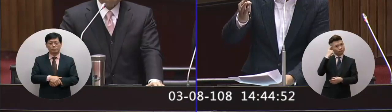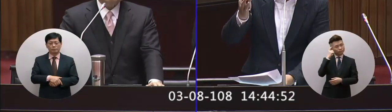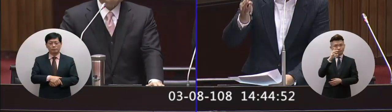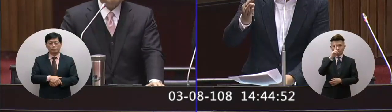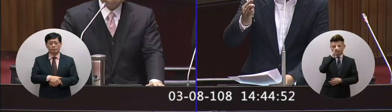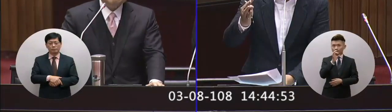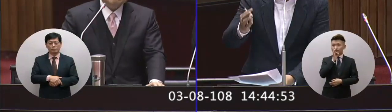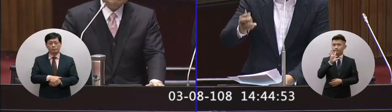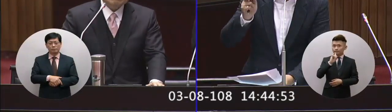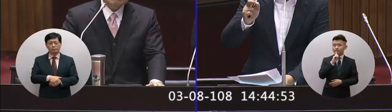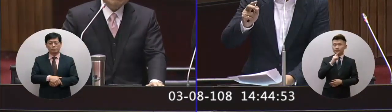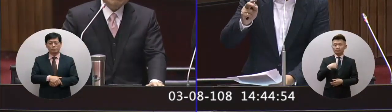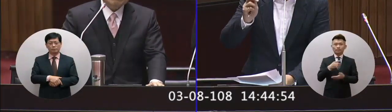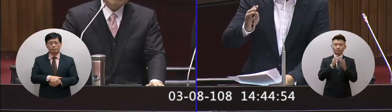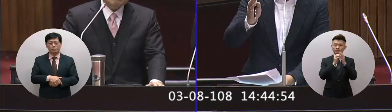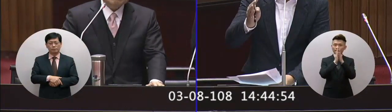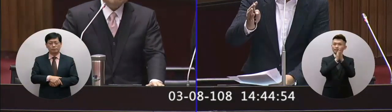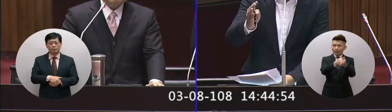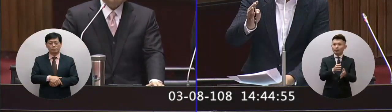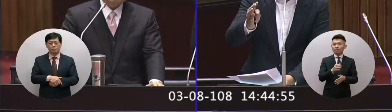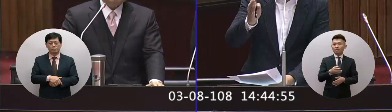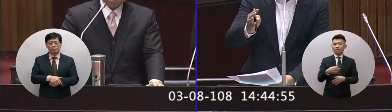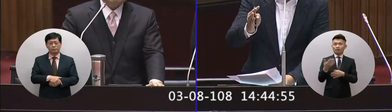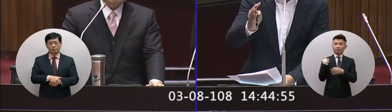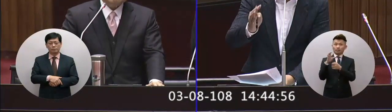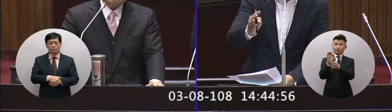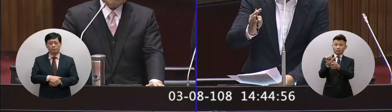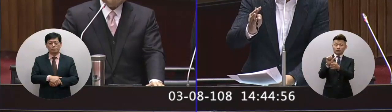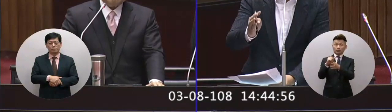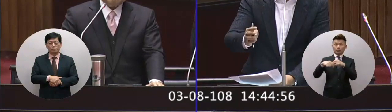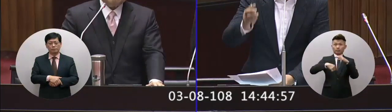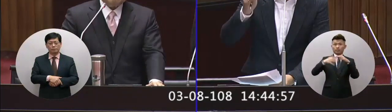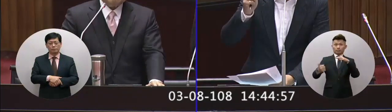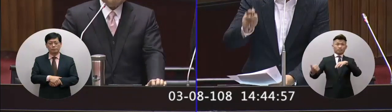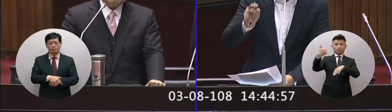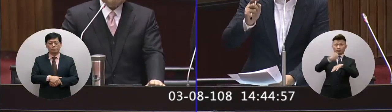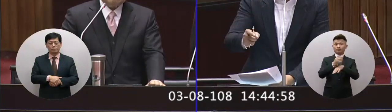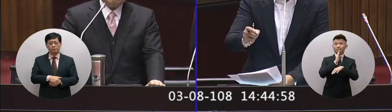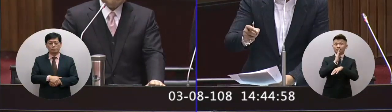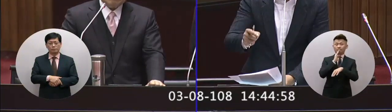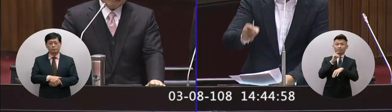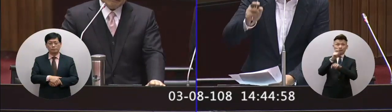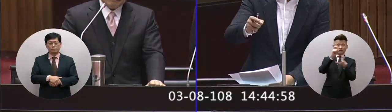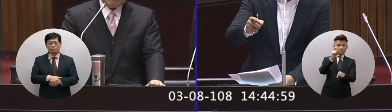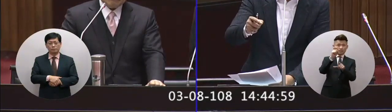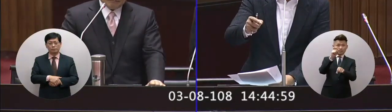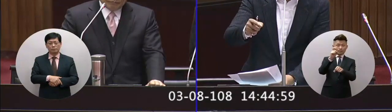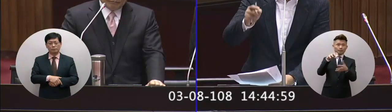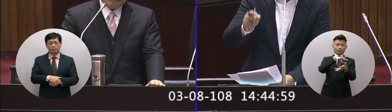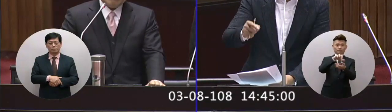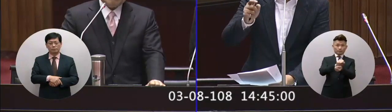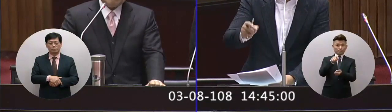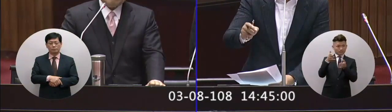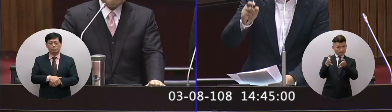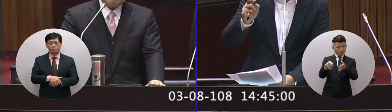這裡要期待伊丁拜託因為伊丁在95年做伊丁的時候尤其在當年十月有這個運營